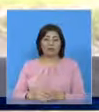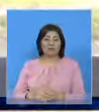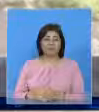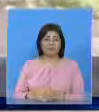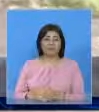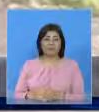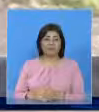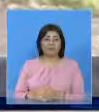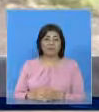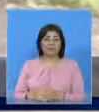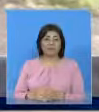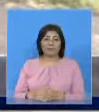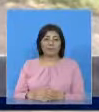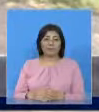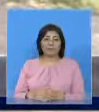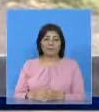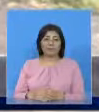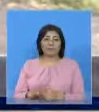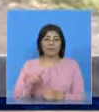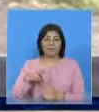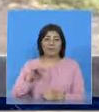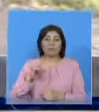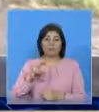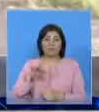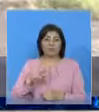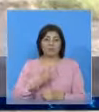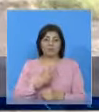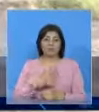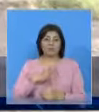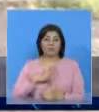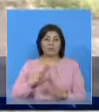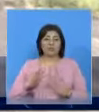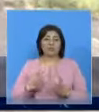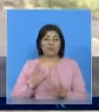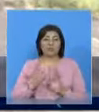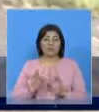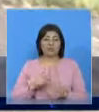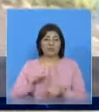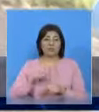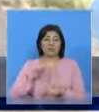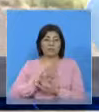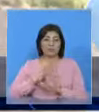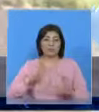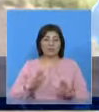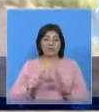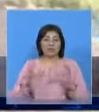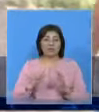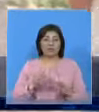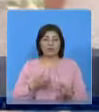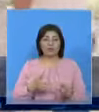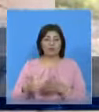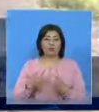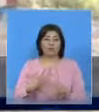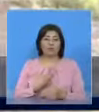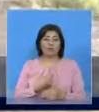алдым. Получил. Нормально. Спутник V вакцинасын салдырдым. Жағдайым жақсы. Кері әсер болмады. Індеттен сақтанудың жолы вакцина